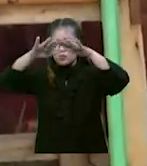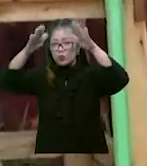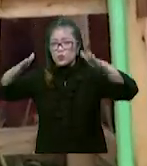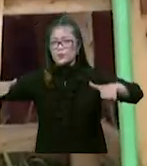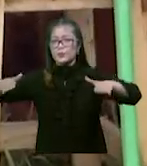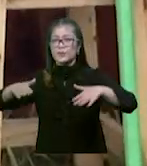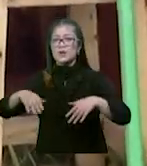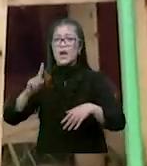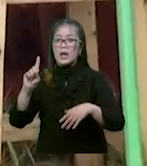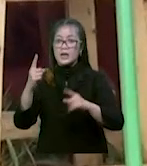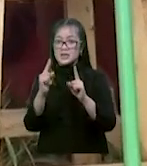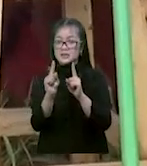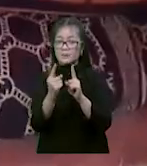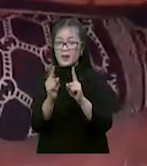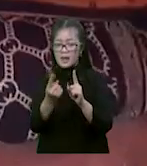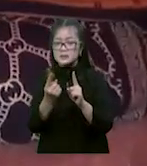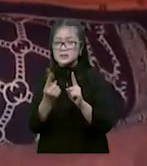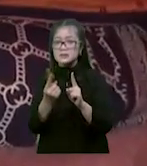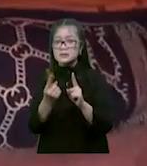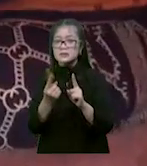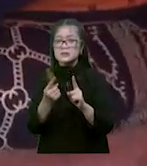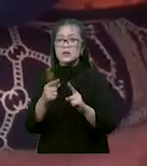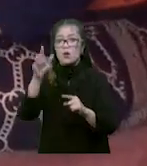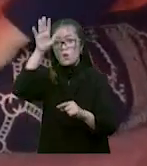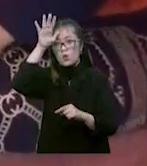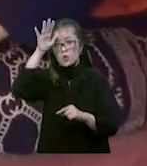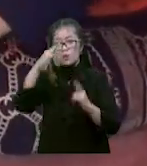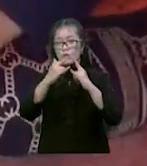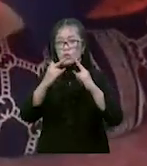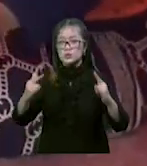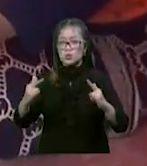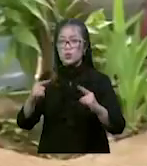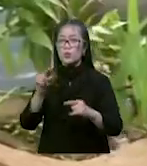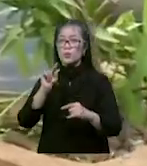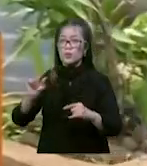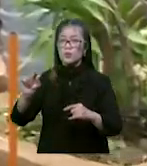Bahkan ada belasan pengungsi yang menempati satu tenda berukuran 4x2 meter.